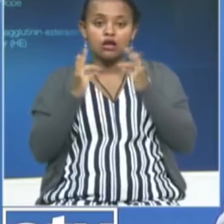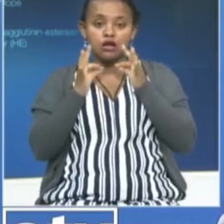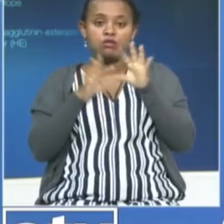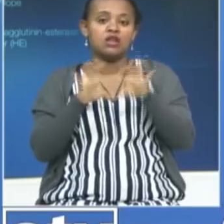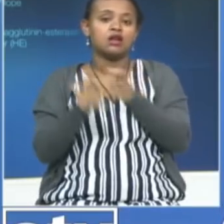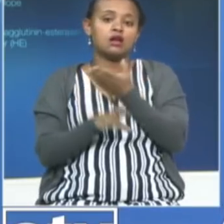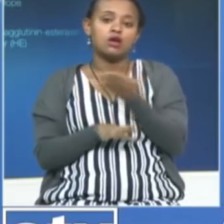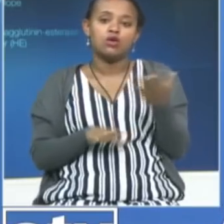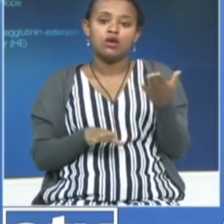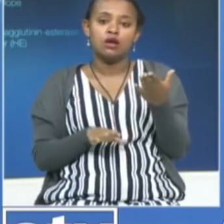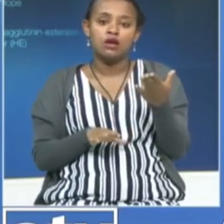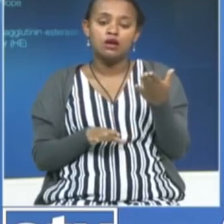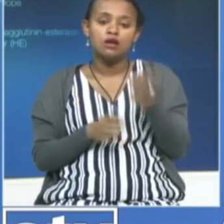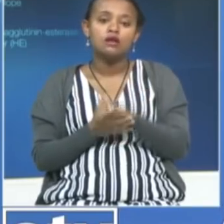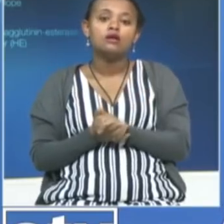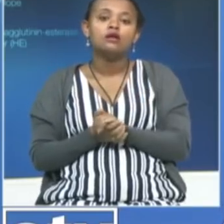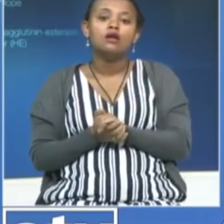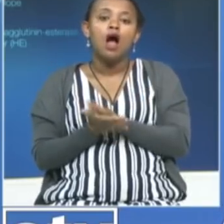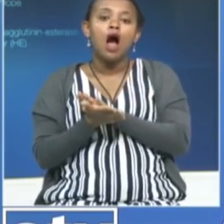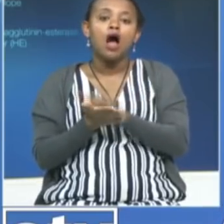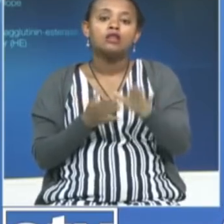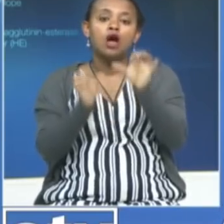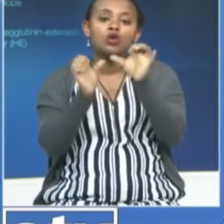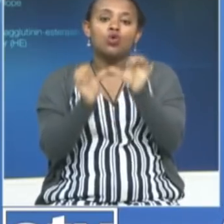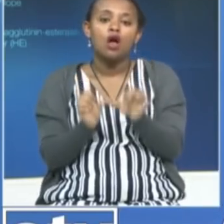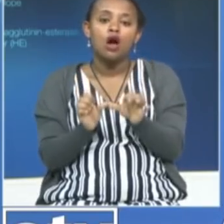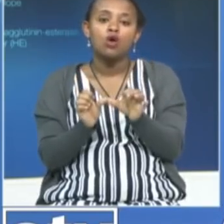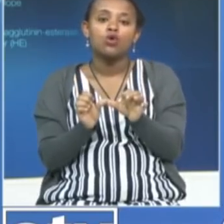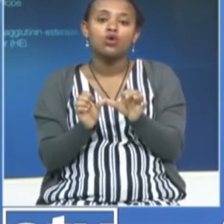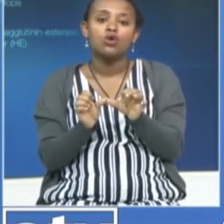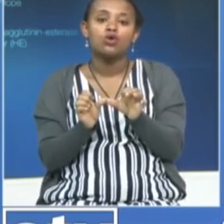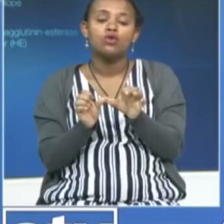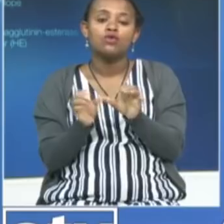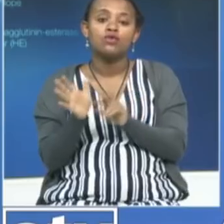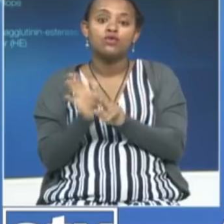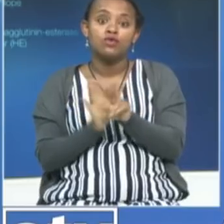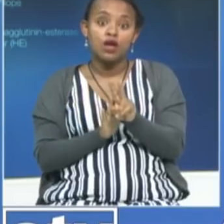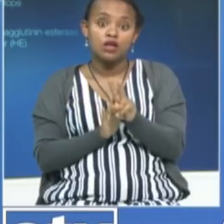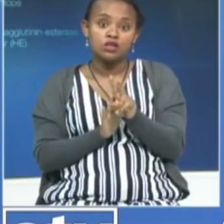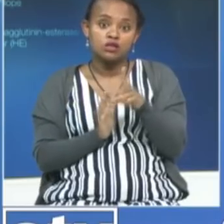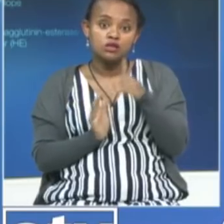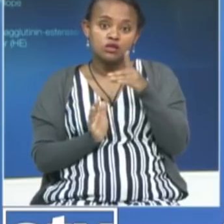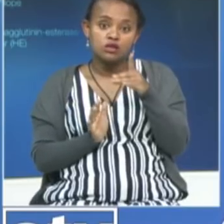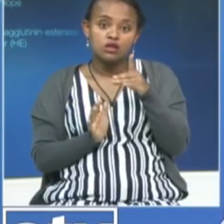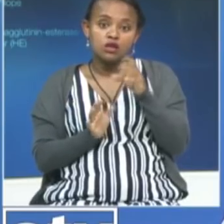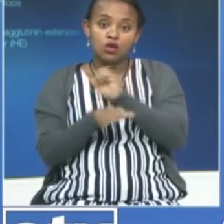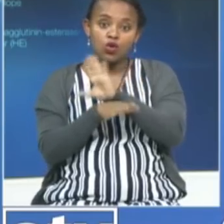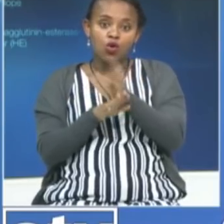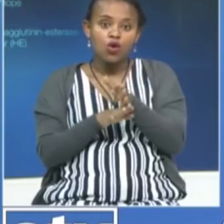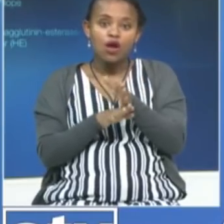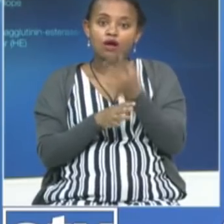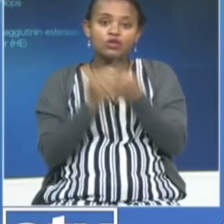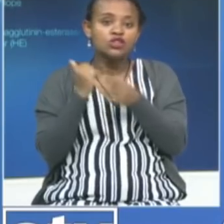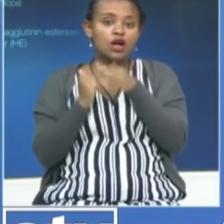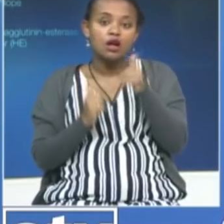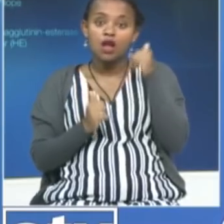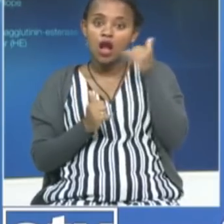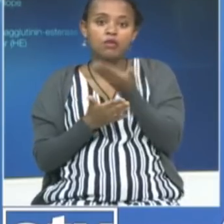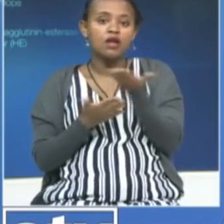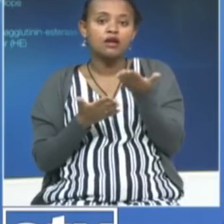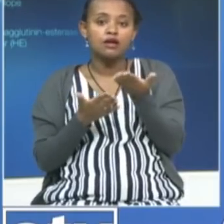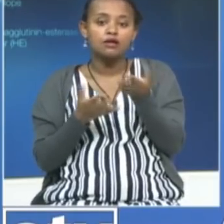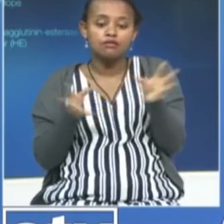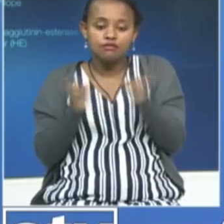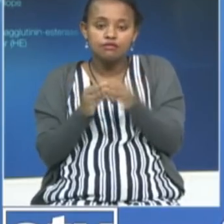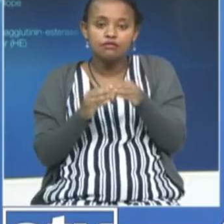ነገር ፊልተር አርጎ አጣርቶ ያቆየው እንዶ ቫይረስ ኮሮና ብቻም አይደለም ሌላም ነገር አጣርቶ እዛ ጋር ይይዛል ከዛ